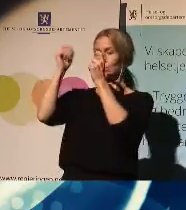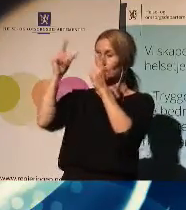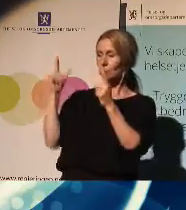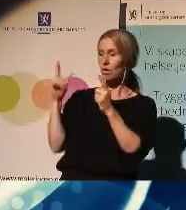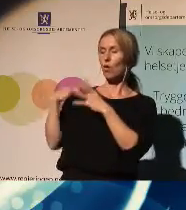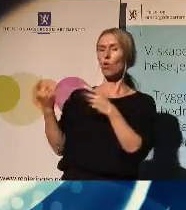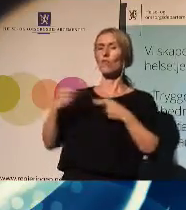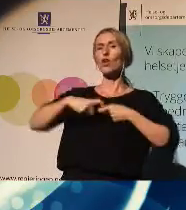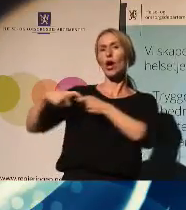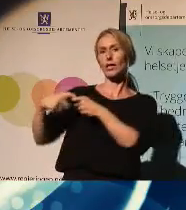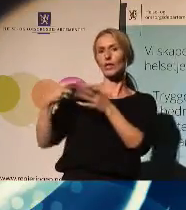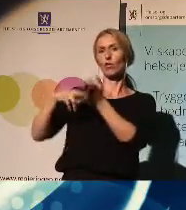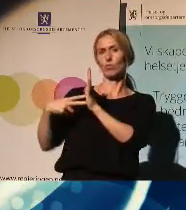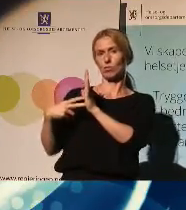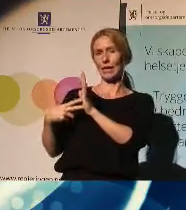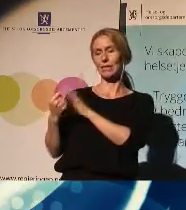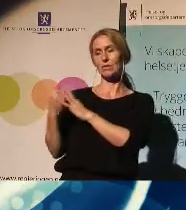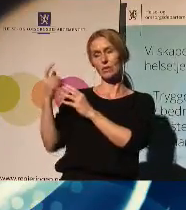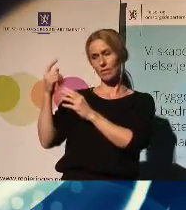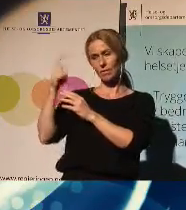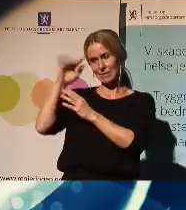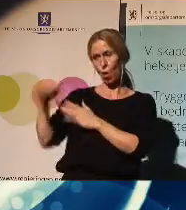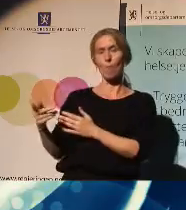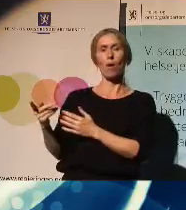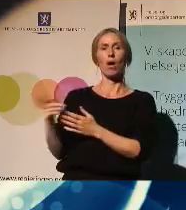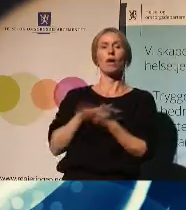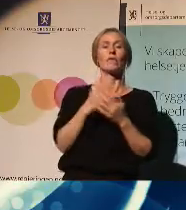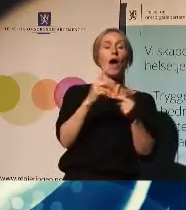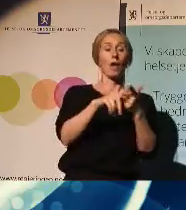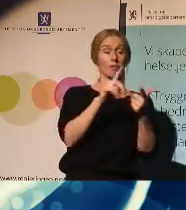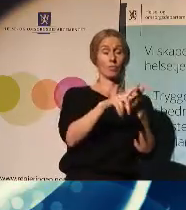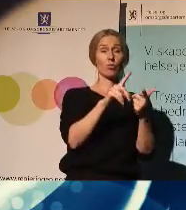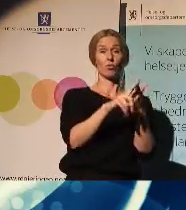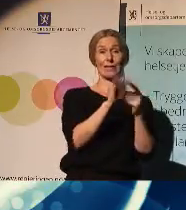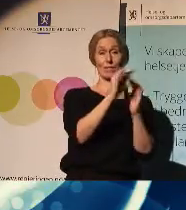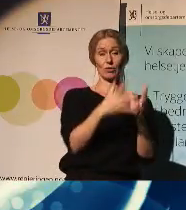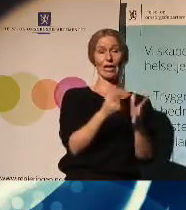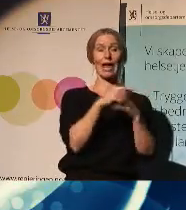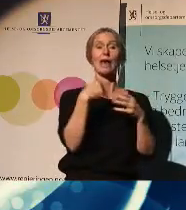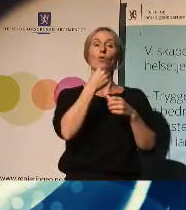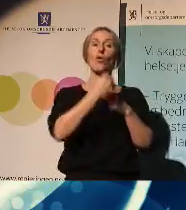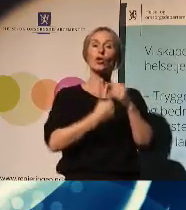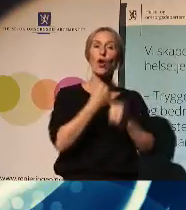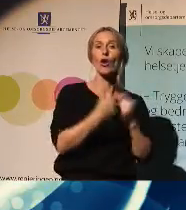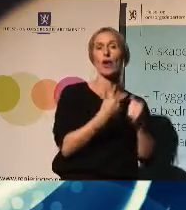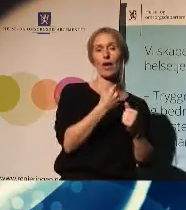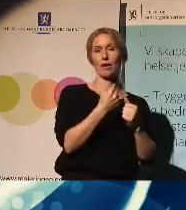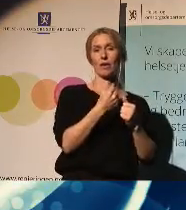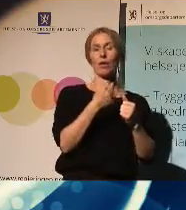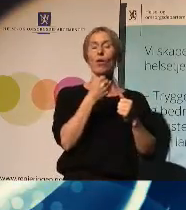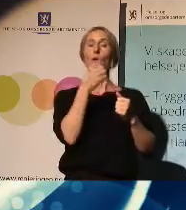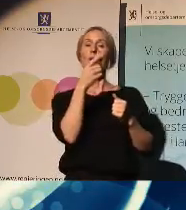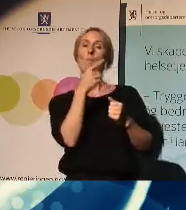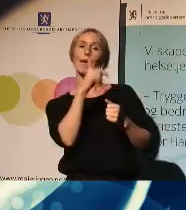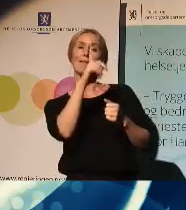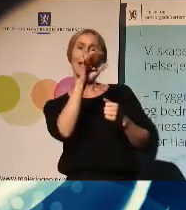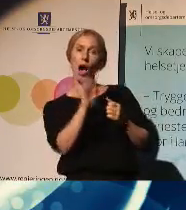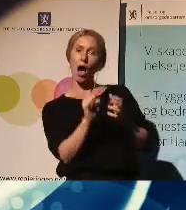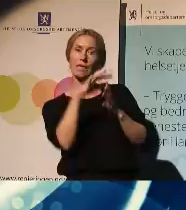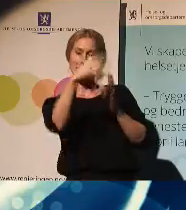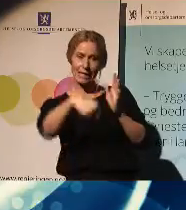forankre prosjektet. Det andre punktet det er å gjøre. Og ut fra PDCA-sirkel må vi samle